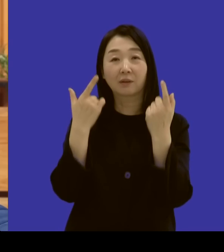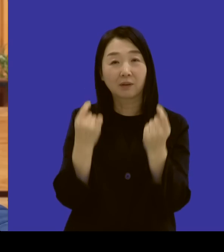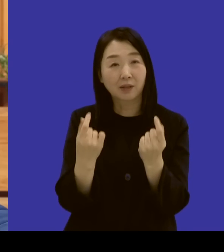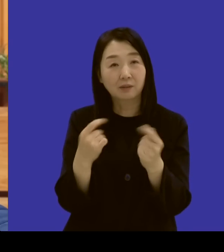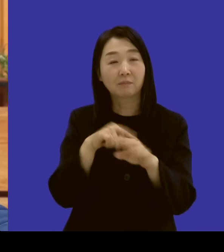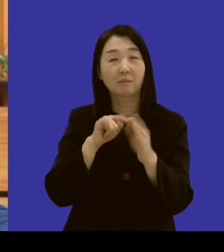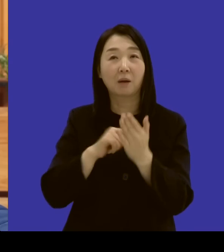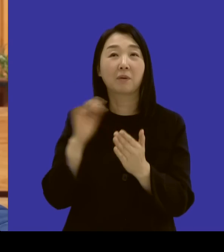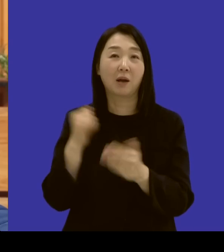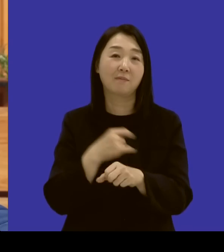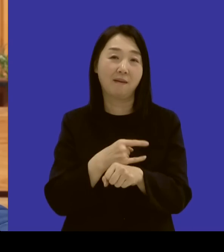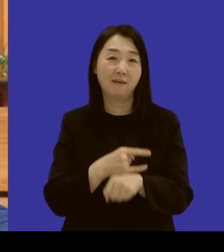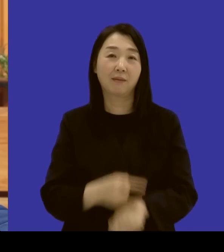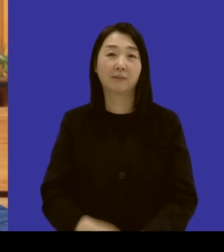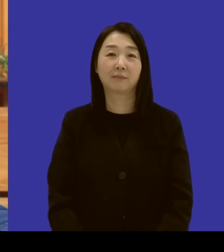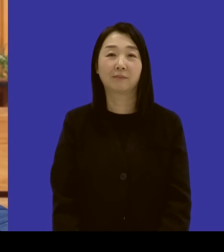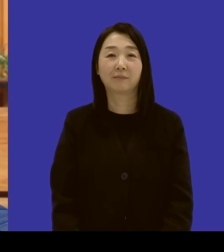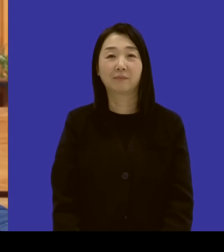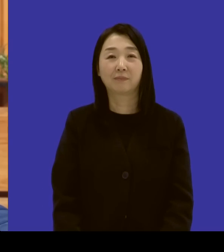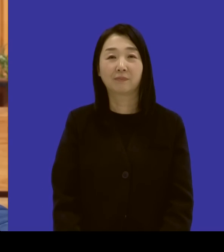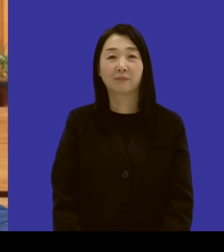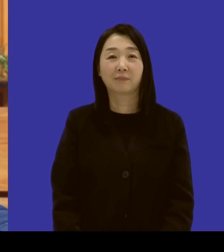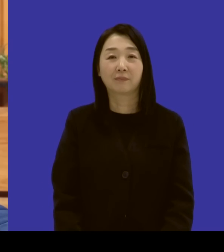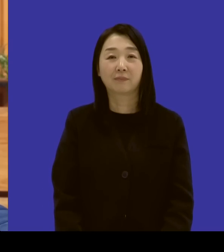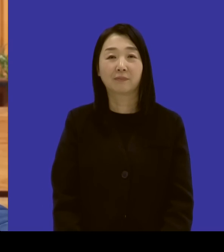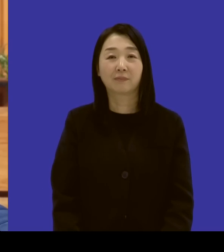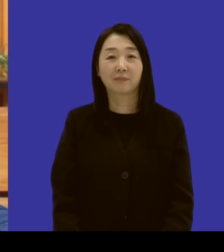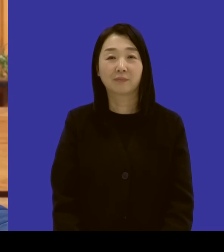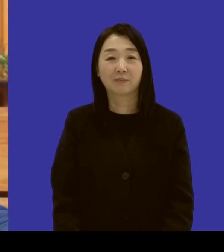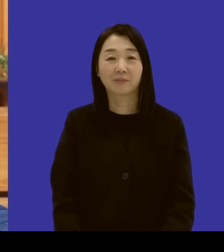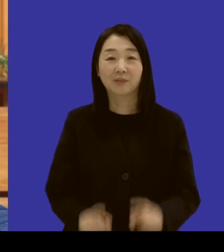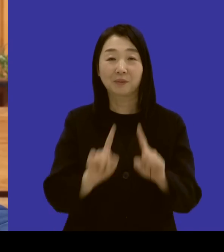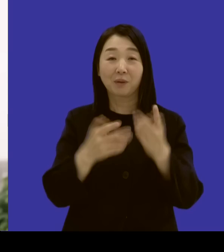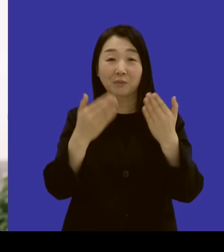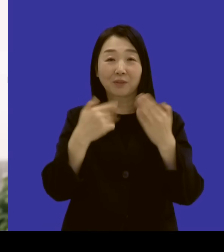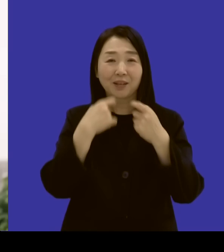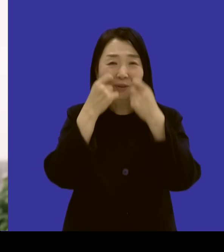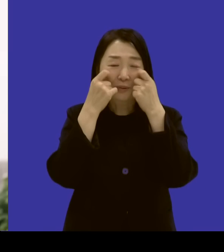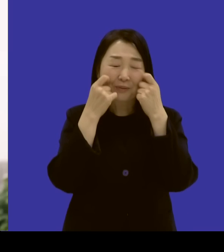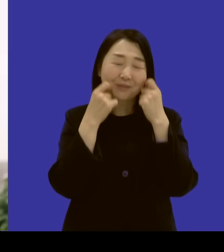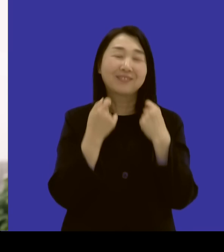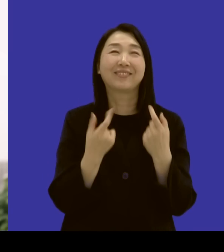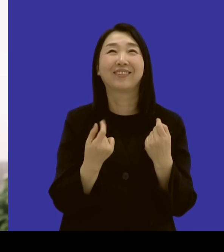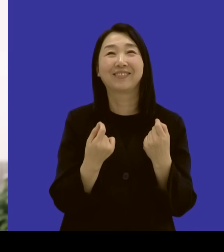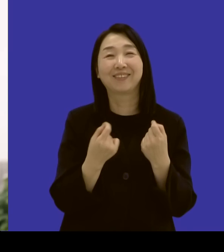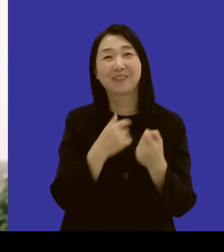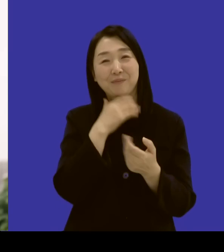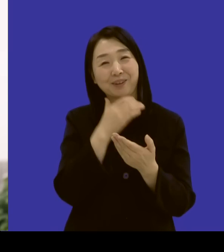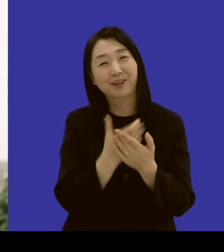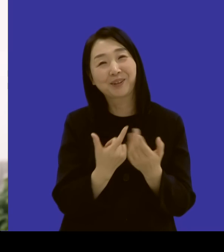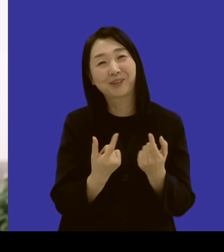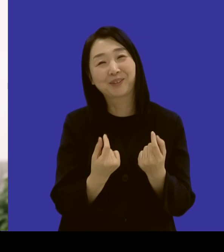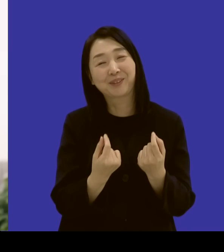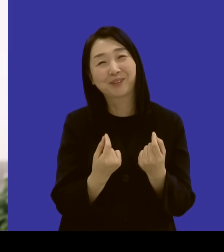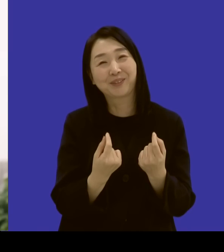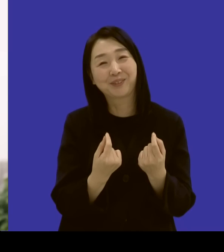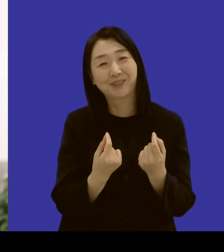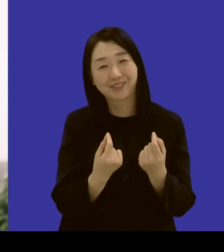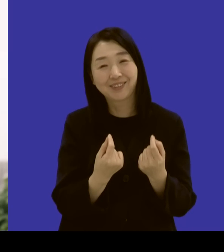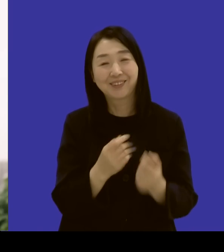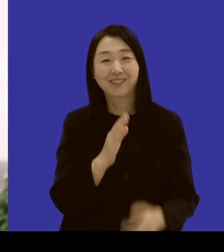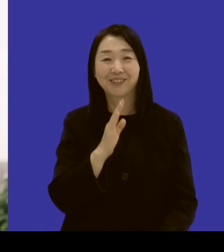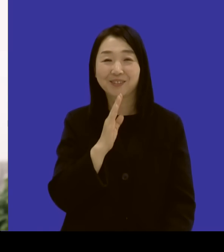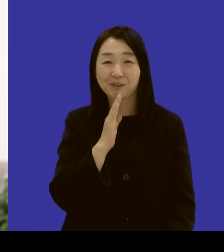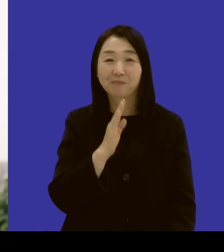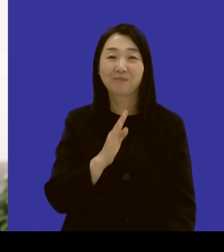그런 마음으로 하는 걸로 바뀐 것 같아요. 말씀하시면서 계속 눈물이 나시려고 그죠? 너무 감동이다. 너무 은혜를 많이 받으셔서 아,